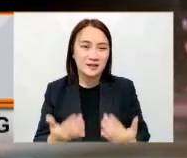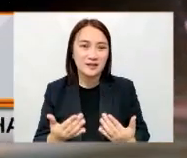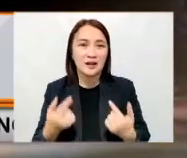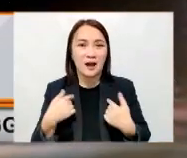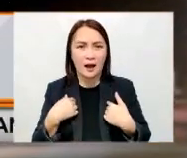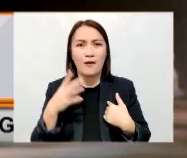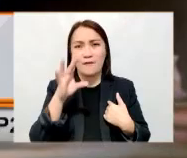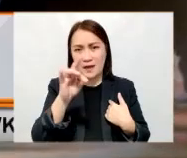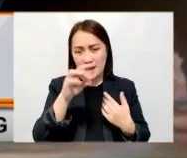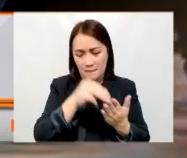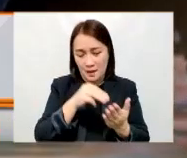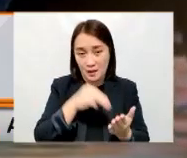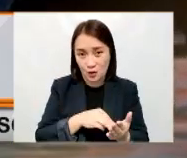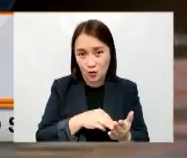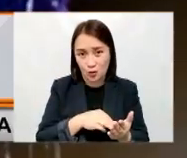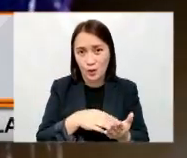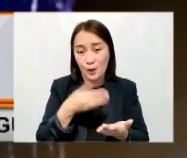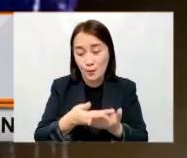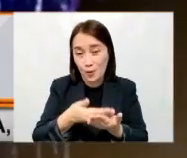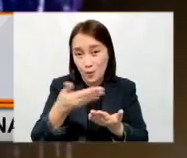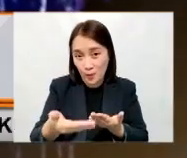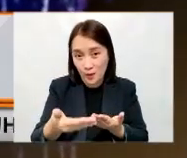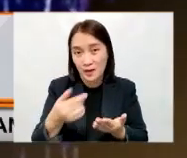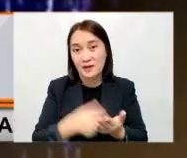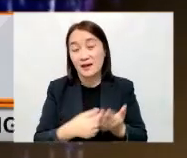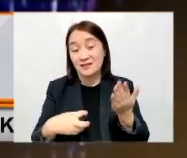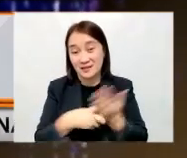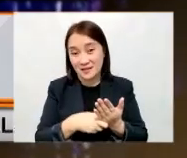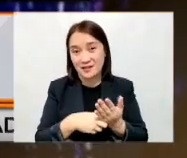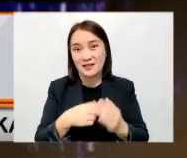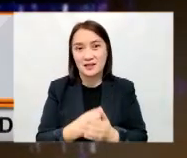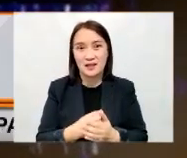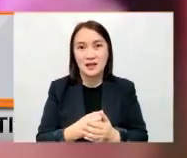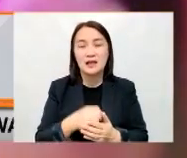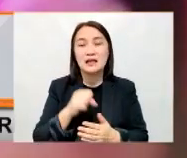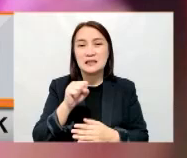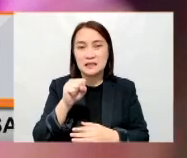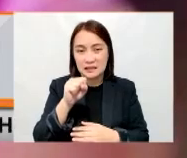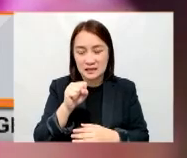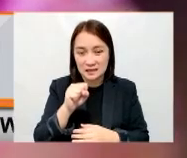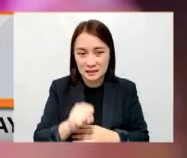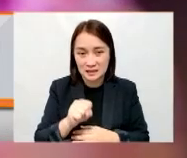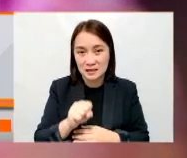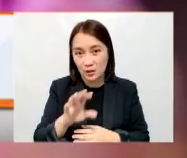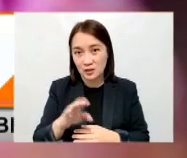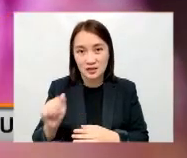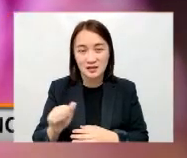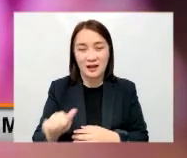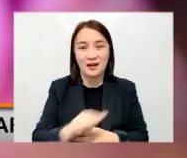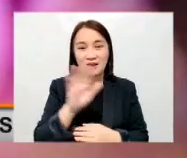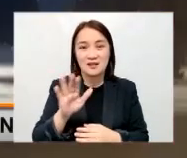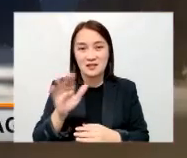8 million ang nagpa-early ticket registration. Sa buong Southeast Asia, tanging sa Singapore lang ang destination ng